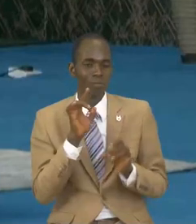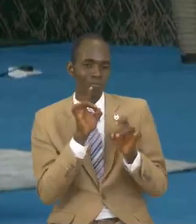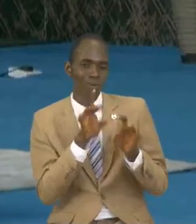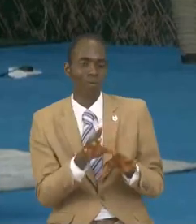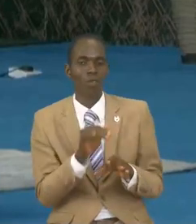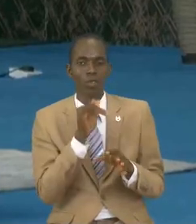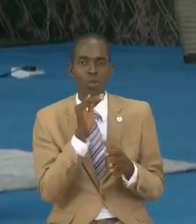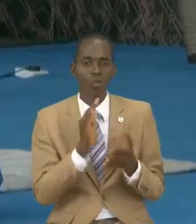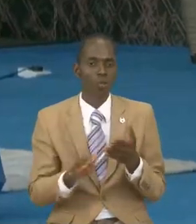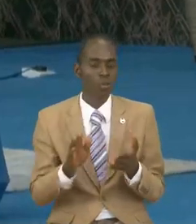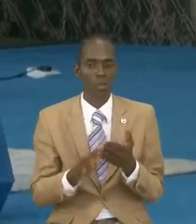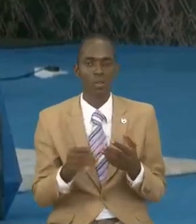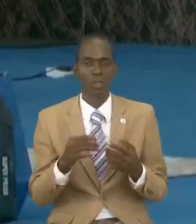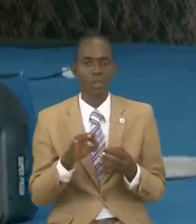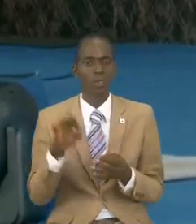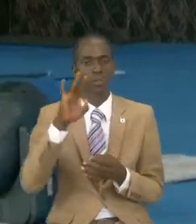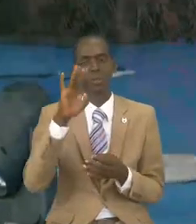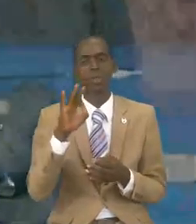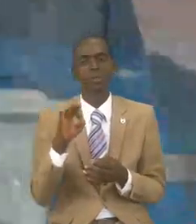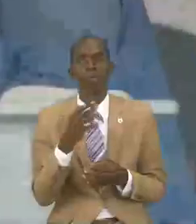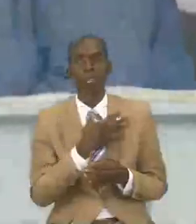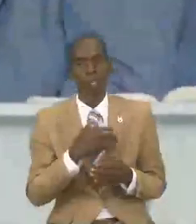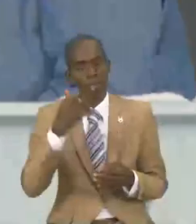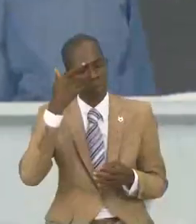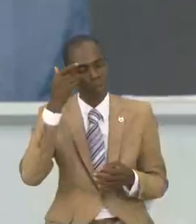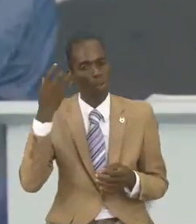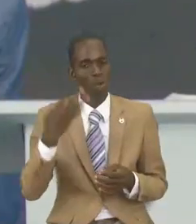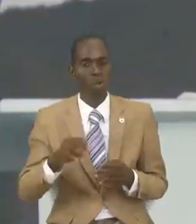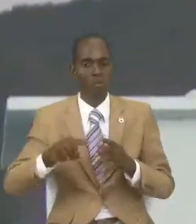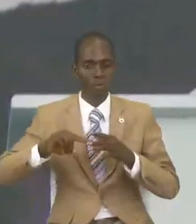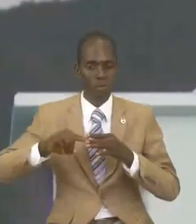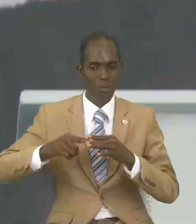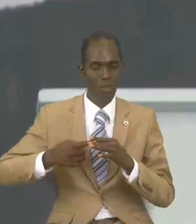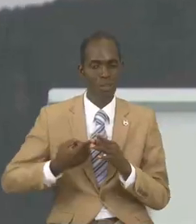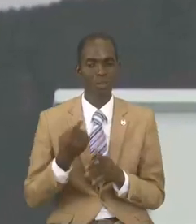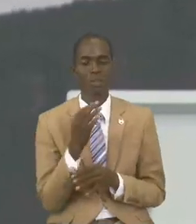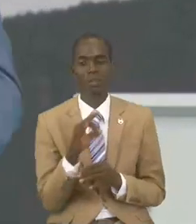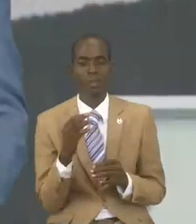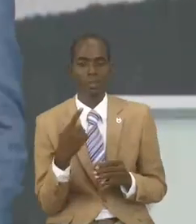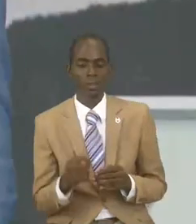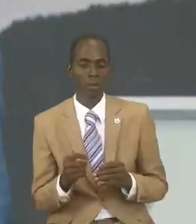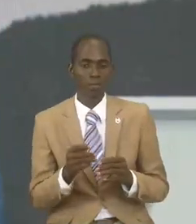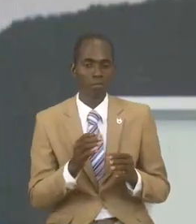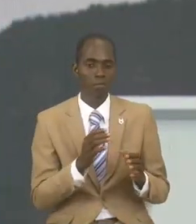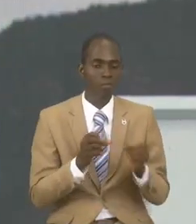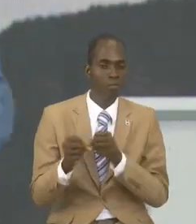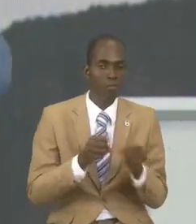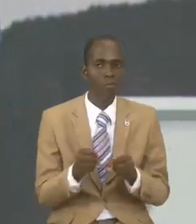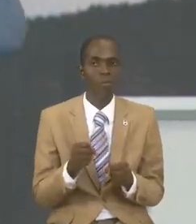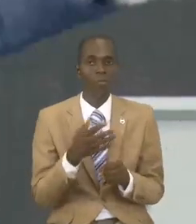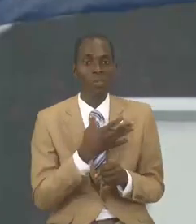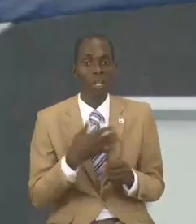avec ta femme, avec l'esprit de non-pardon, avec le fait d'initier la colère